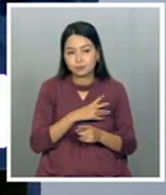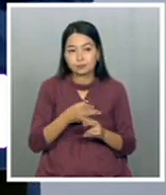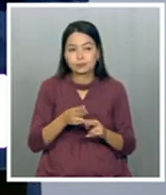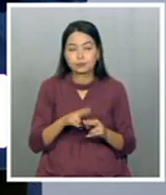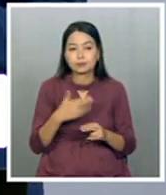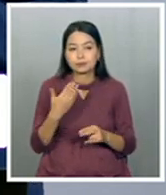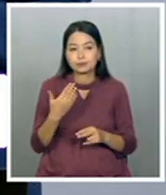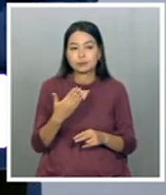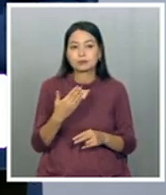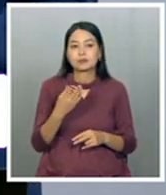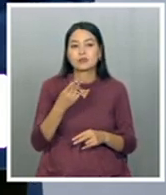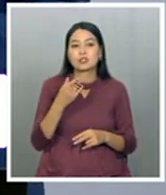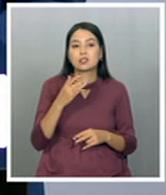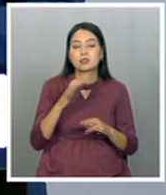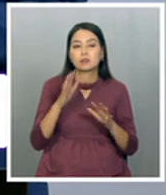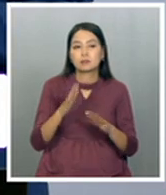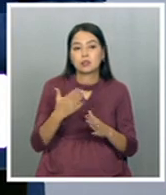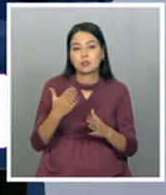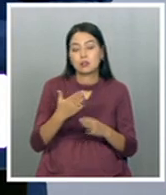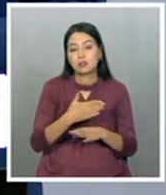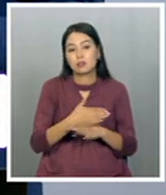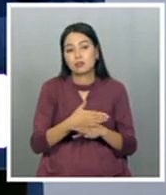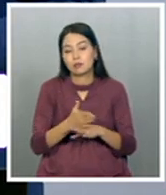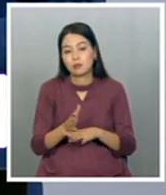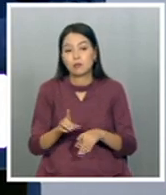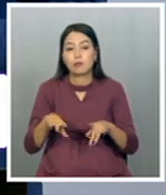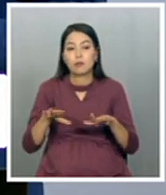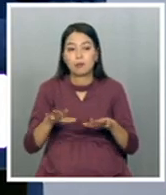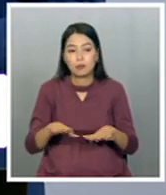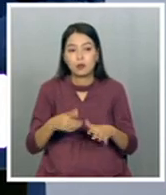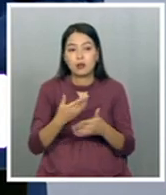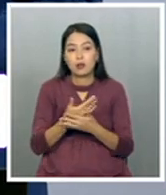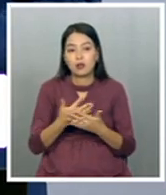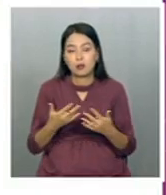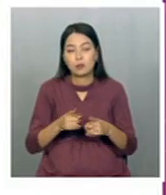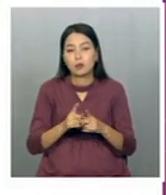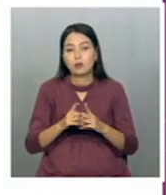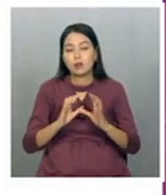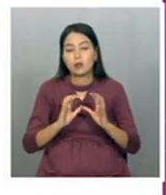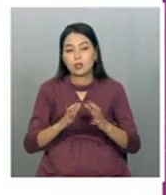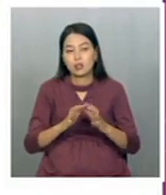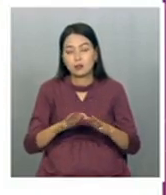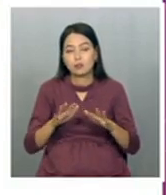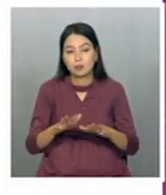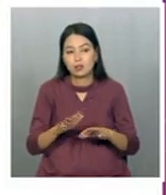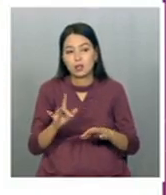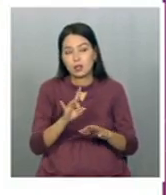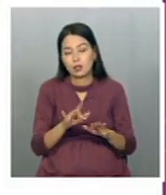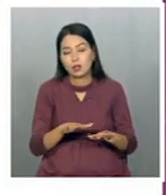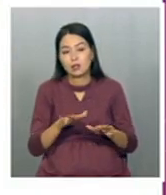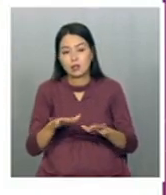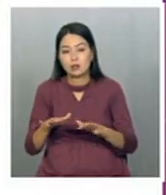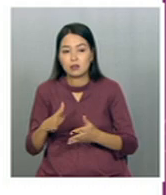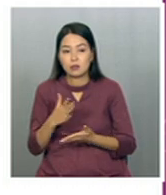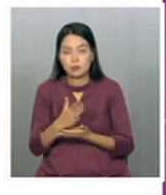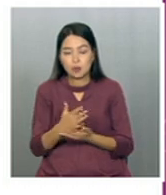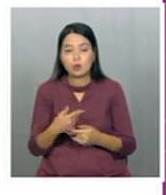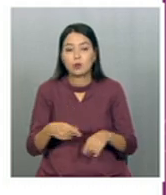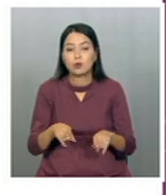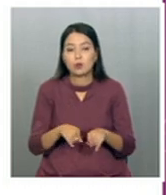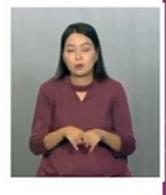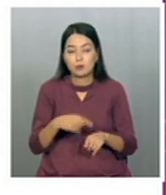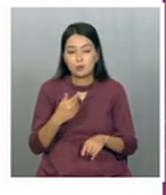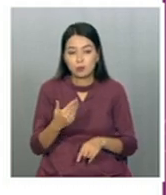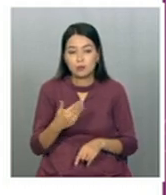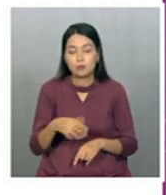қарай айналған кезде, яғни біз орын ауыстырған кезде әртүрлі географиялық ендіктерге орын ауыстырамыз. Сол сәтте бізде